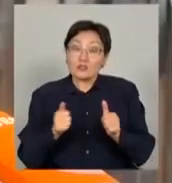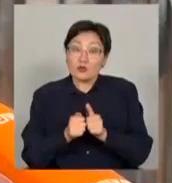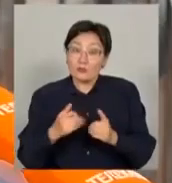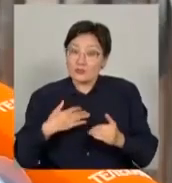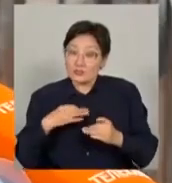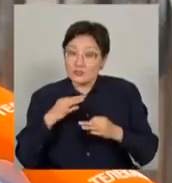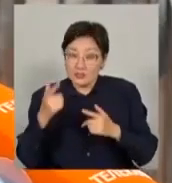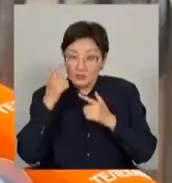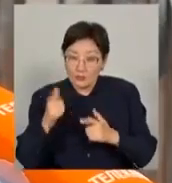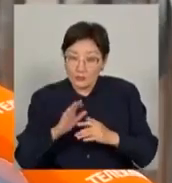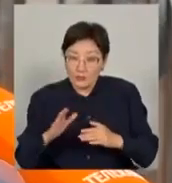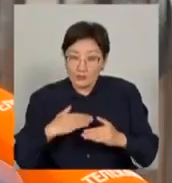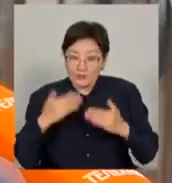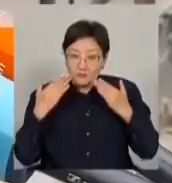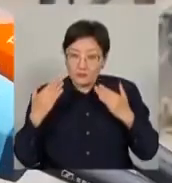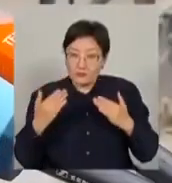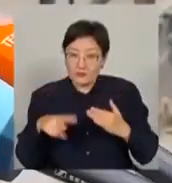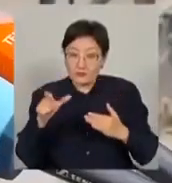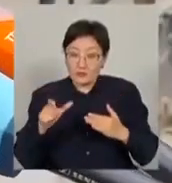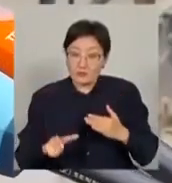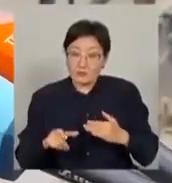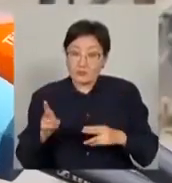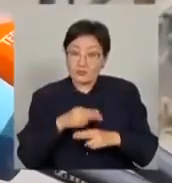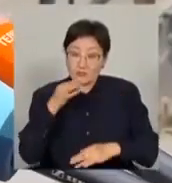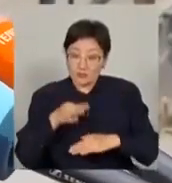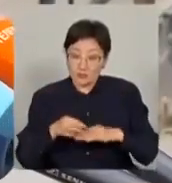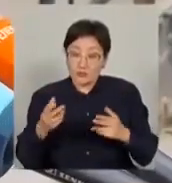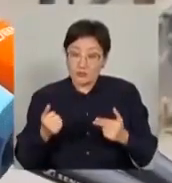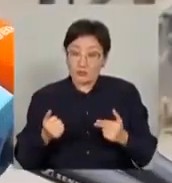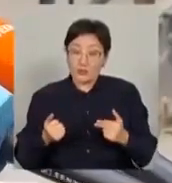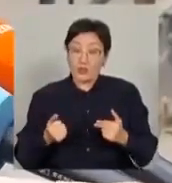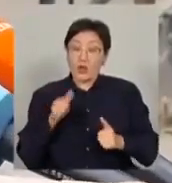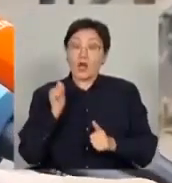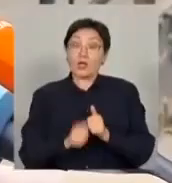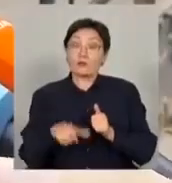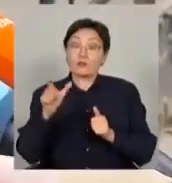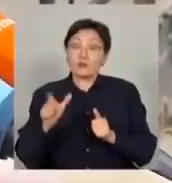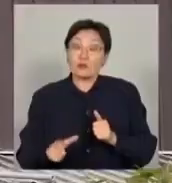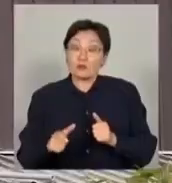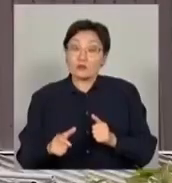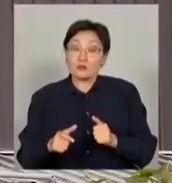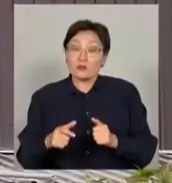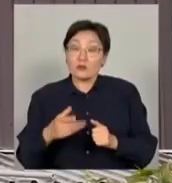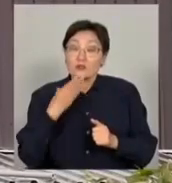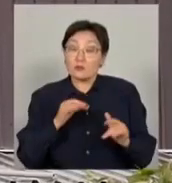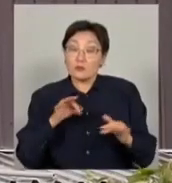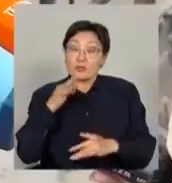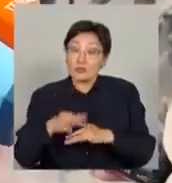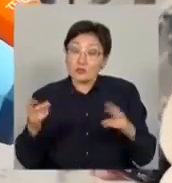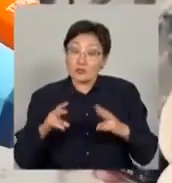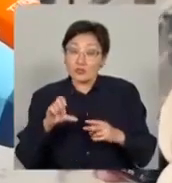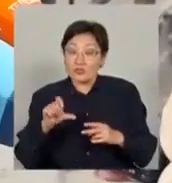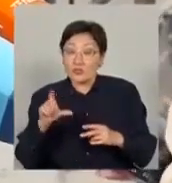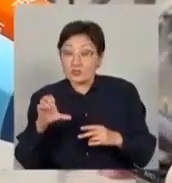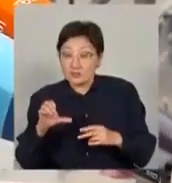aytkan da jok. Biz beyhabar oturgan adam biz jawapsızdığı. Adine jawapsızdığı. Her bir adam özüne jawap beru gerek. Ses kaytu gerek.